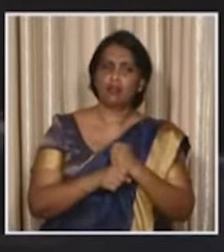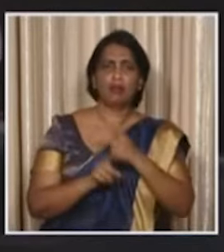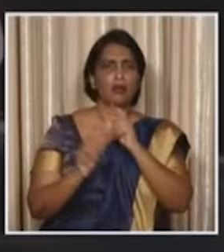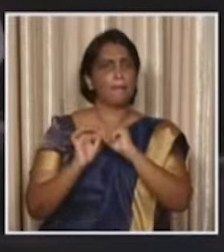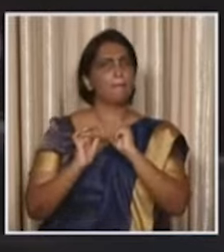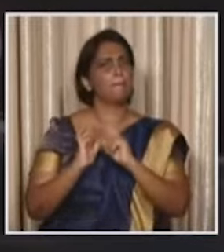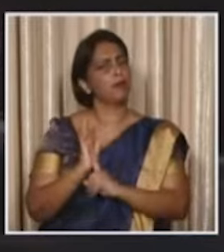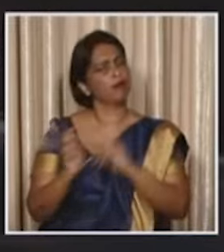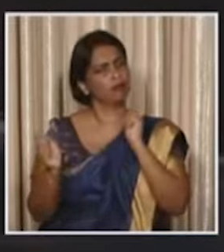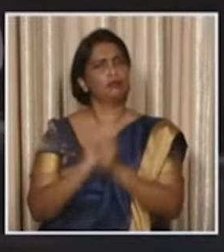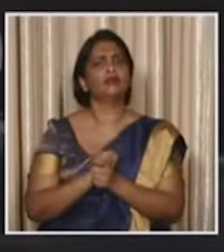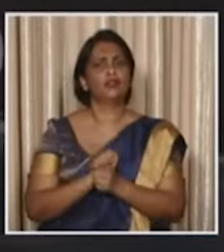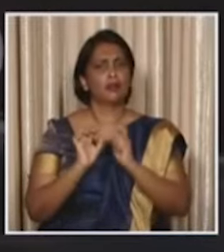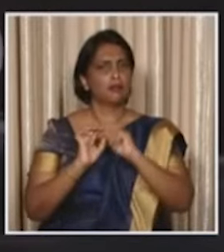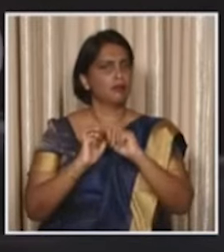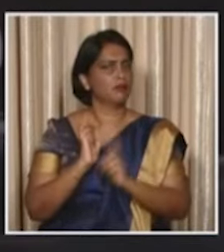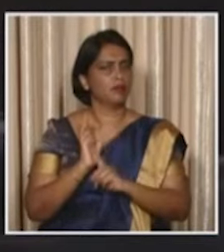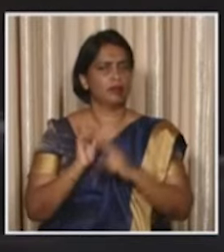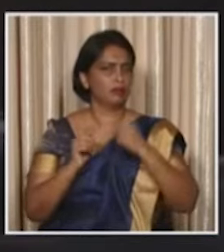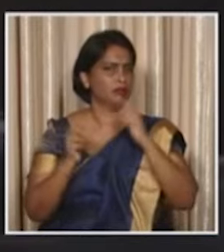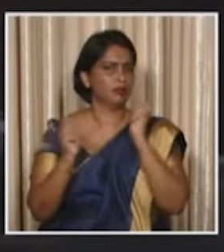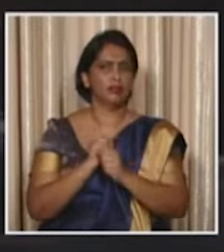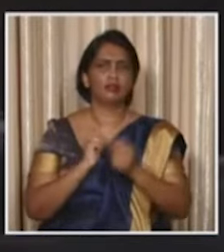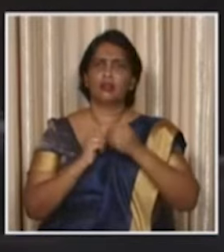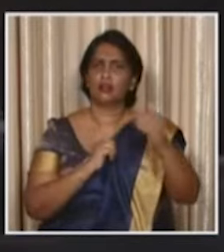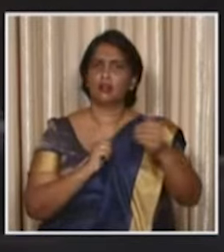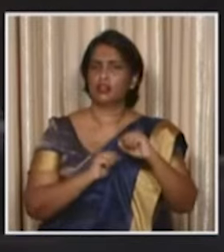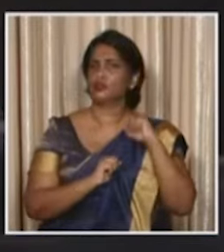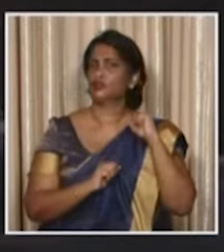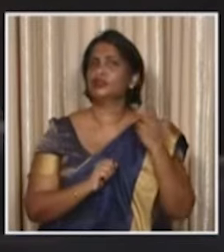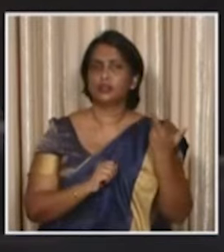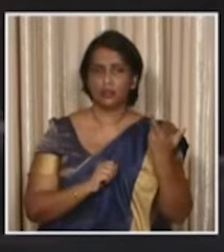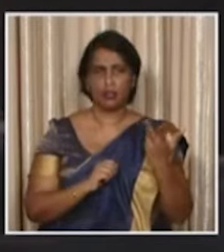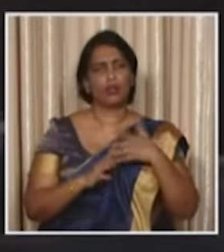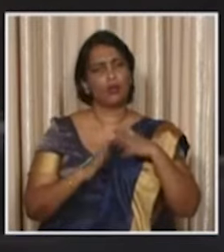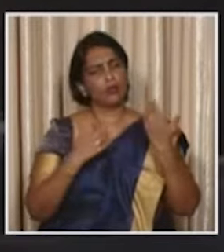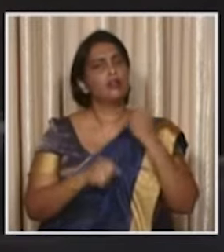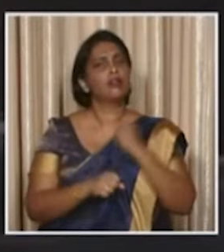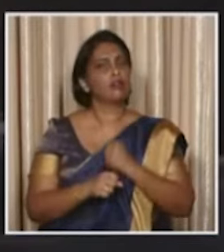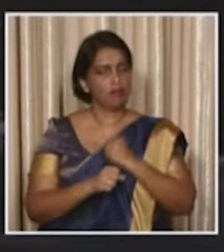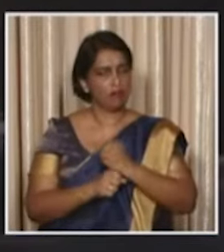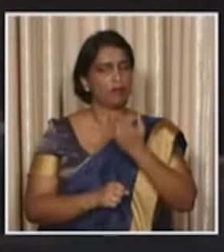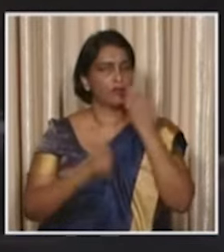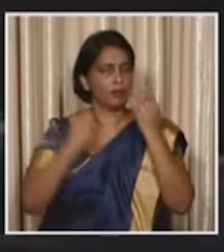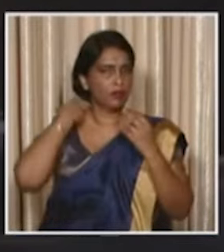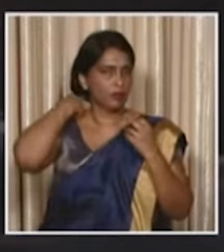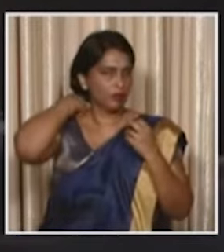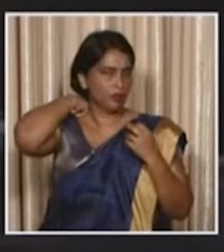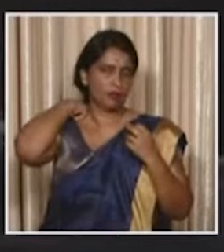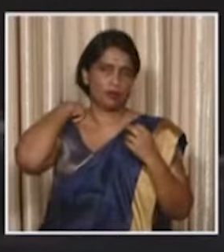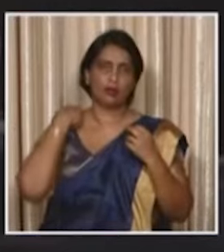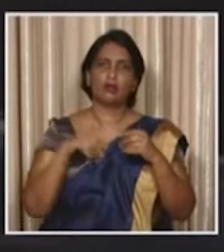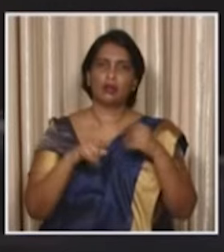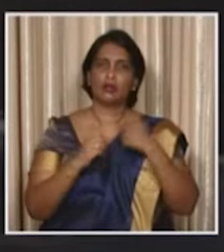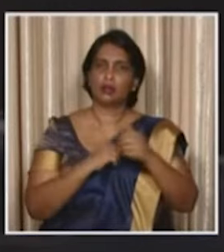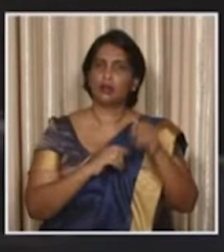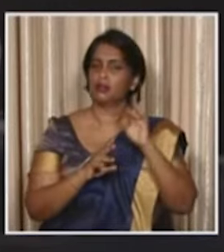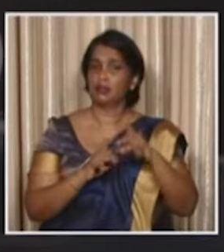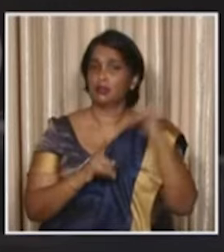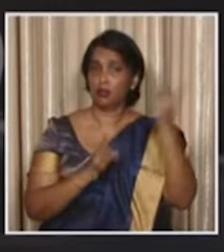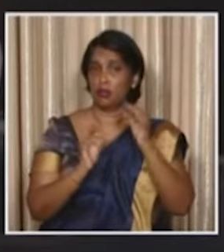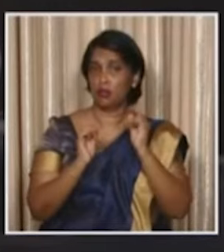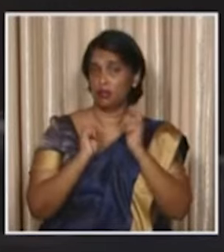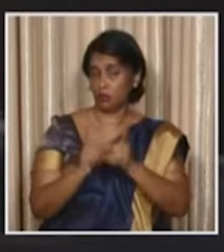වෙනස් කරනවා. මේ පනත වෙනස් කරාම එතනින් එහාට මේක වළංගු නැහැ. ඕනම ආණ්ඩුවකට පුළුවන් ඒ පනත වෙනස් කරන්න. එහෙම කොහෙවත්